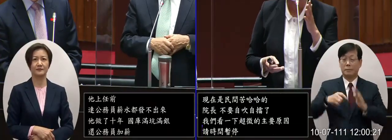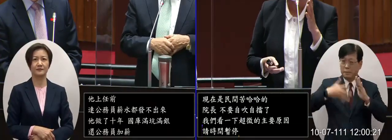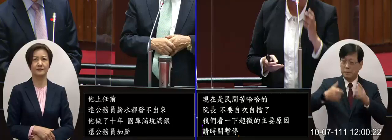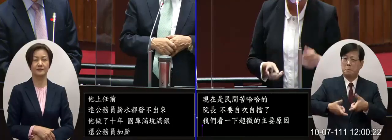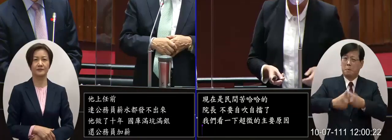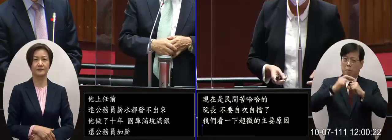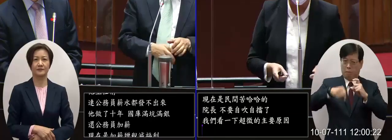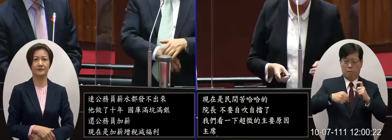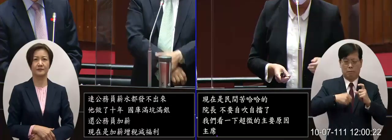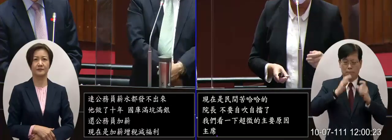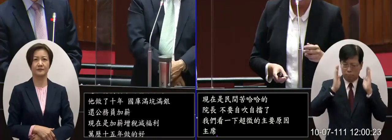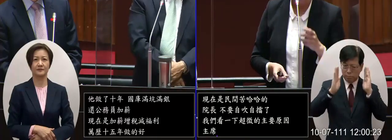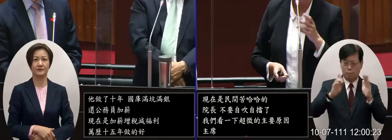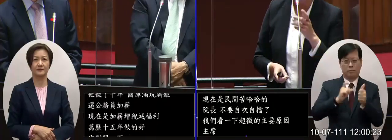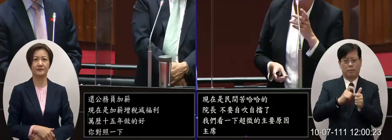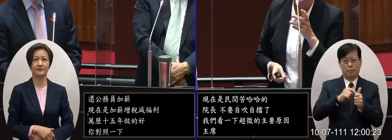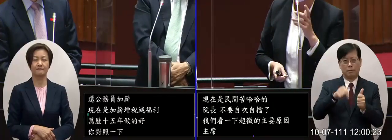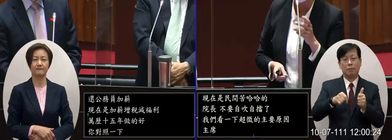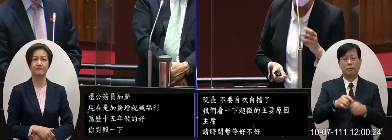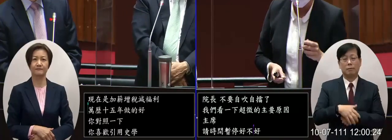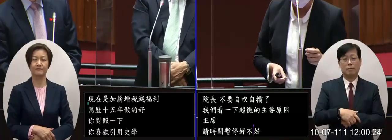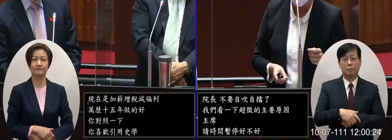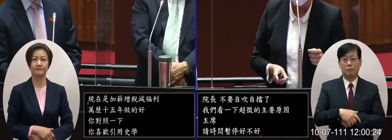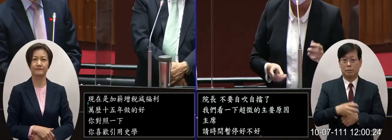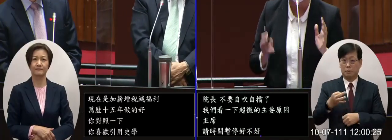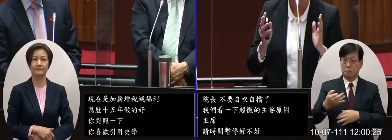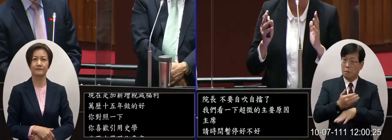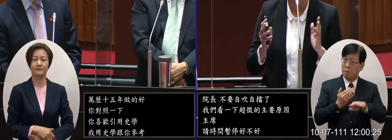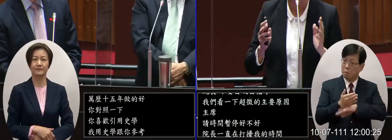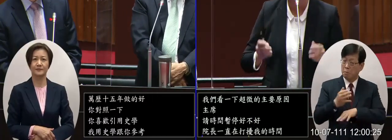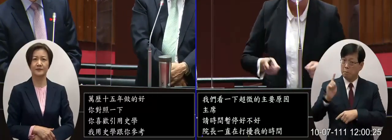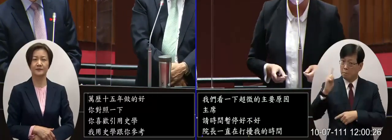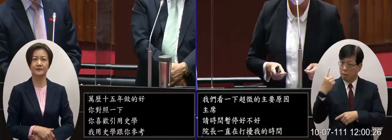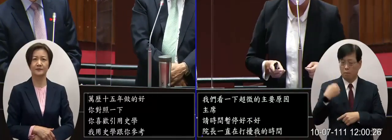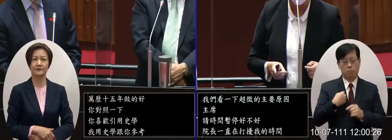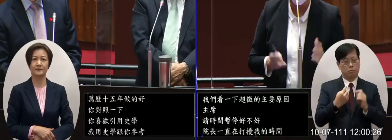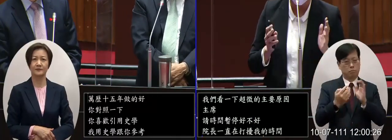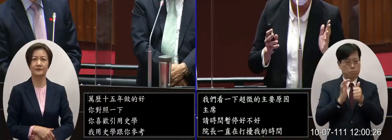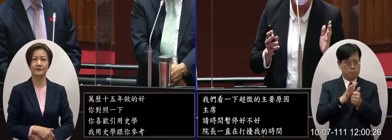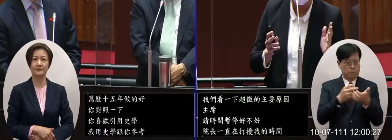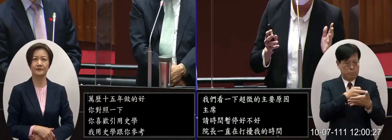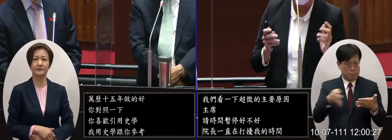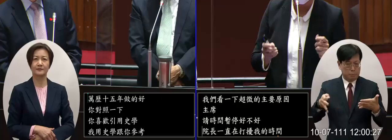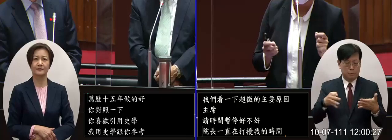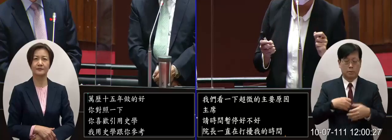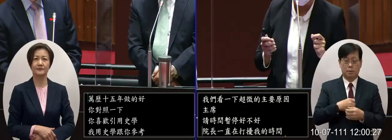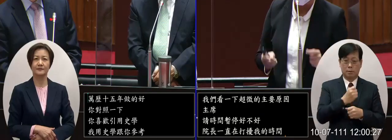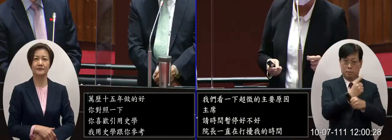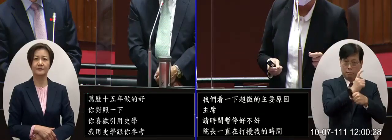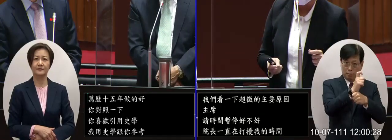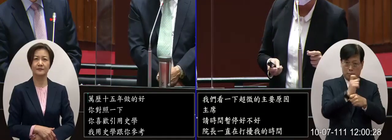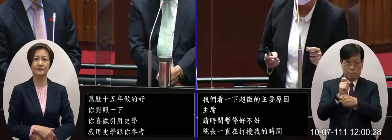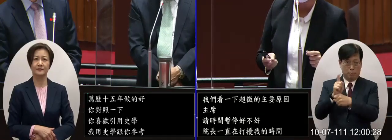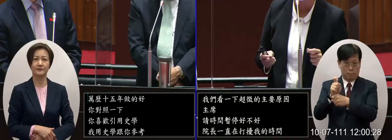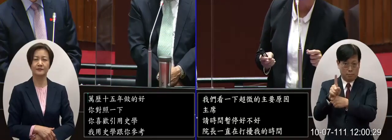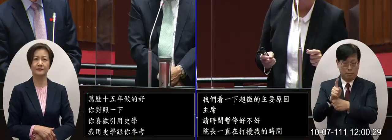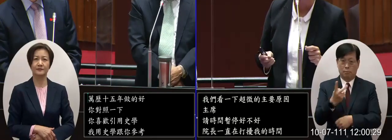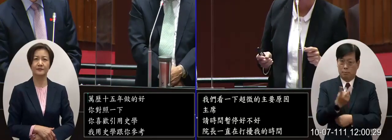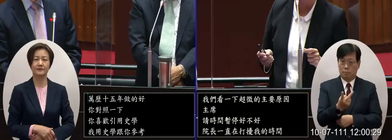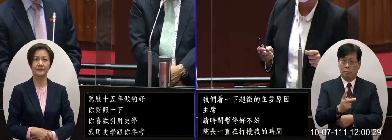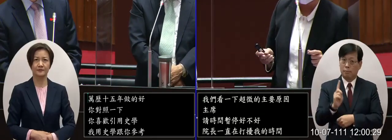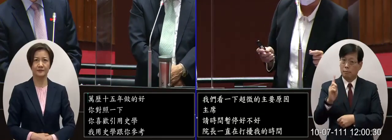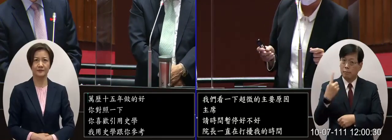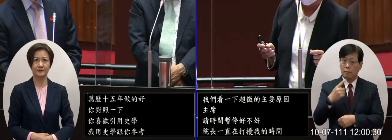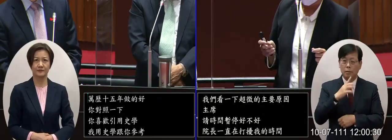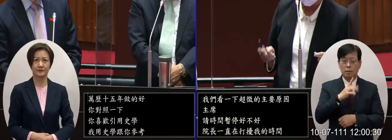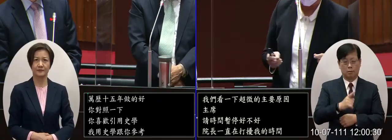回归到正题上面来，超增主要的来源，我这里帮你列出来了，110年跟111年，主要来自